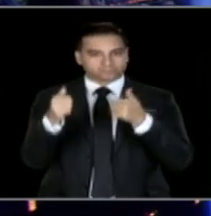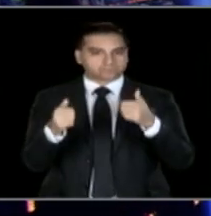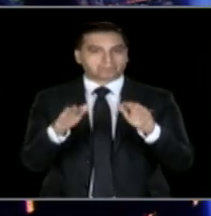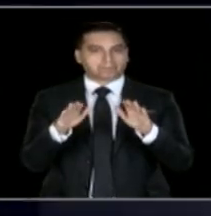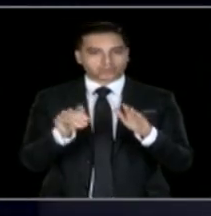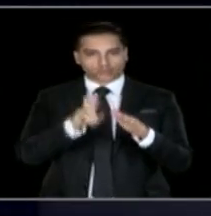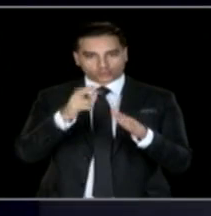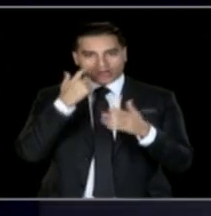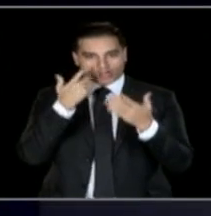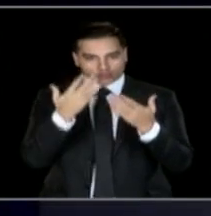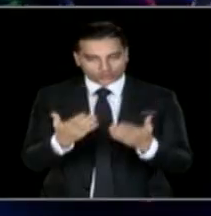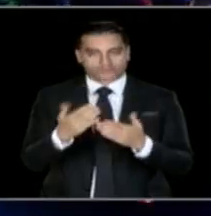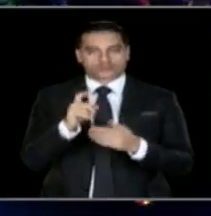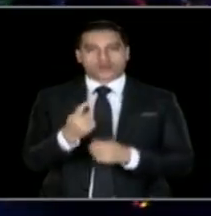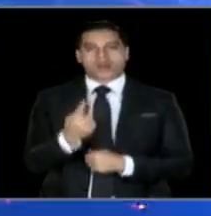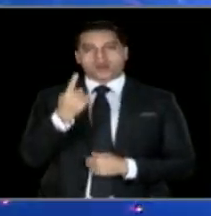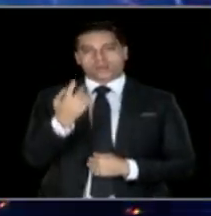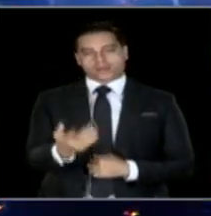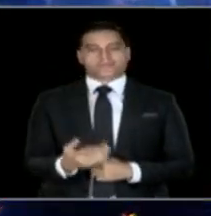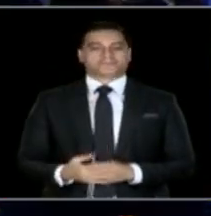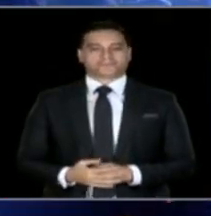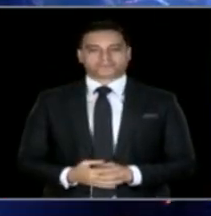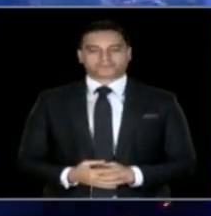هدف. السؤال الأول،